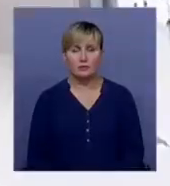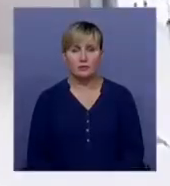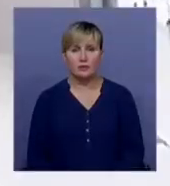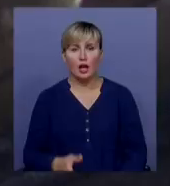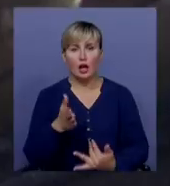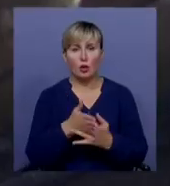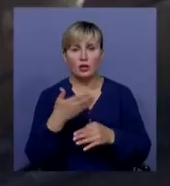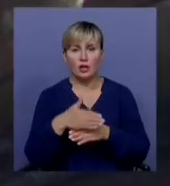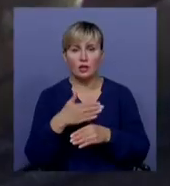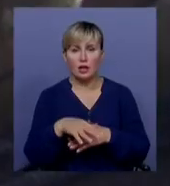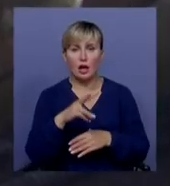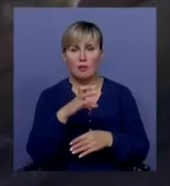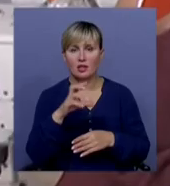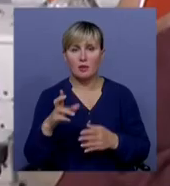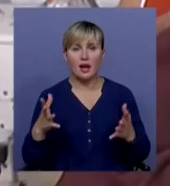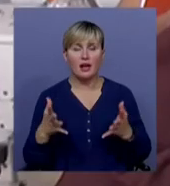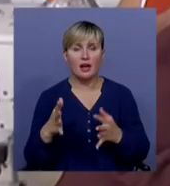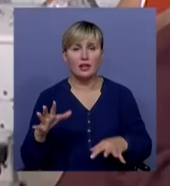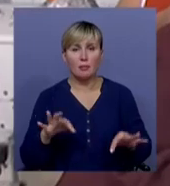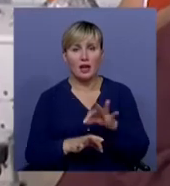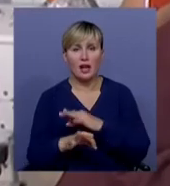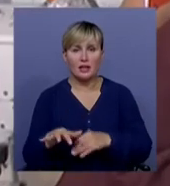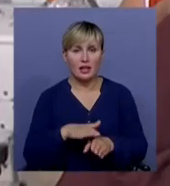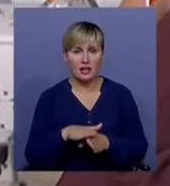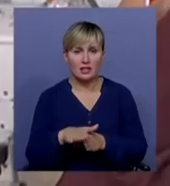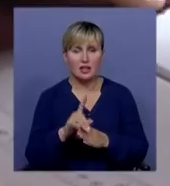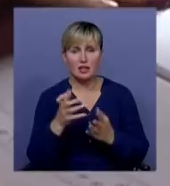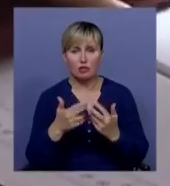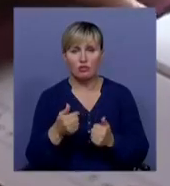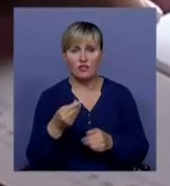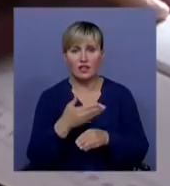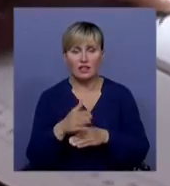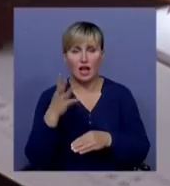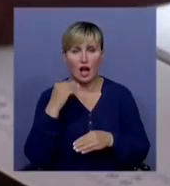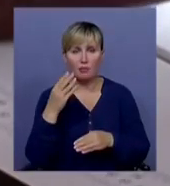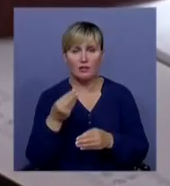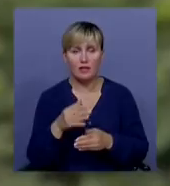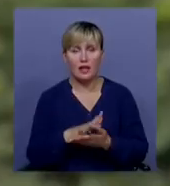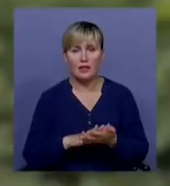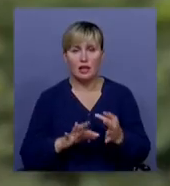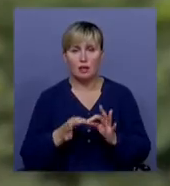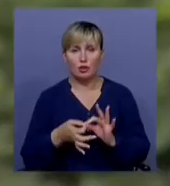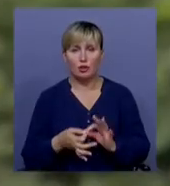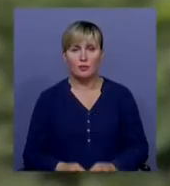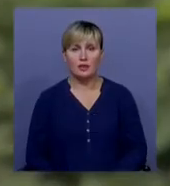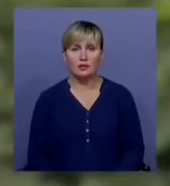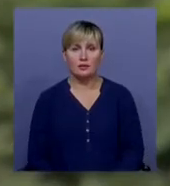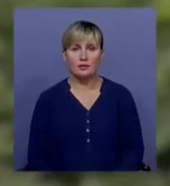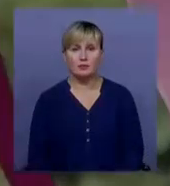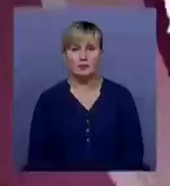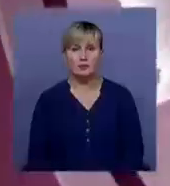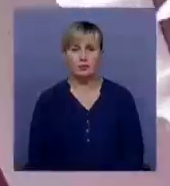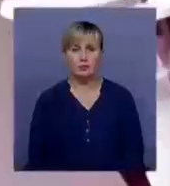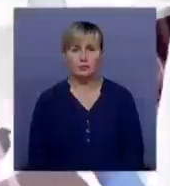Льготное кредитование МСБМ, какие проекты реализовали и реализуют за счет финансирования Алматы Финанс, расскажу я, Татьяна Ким.